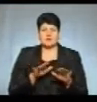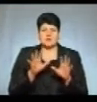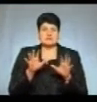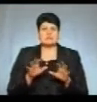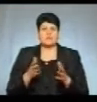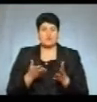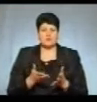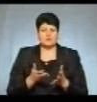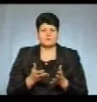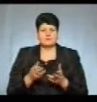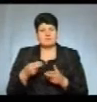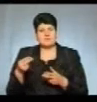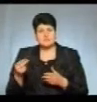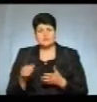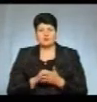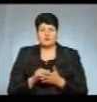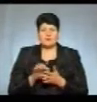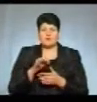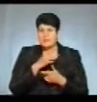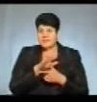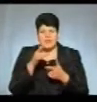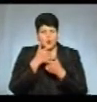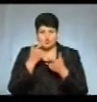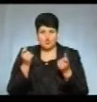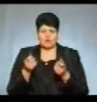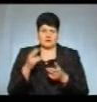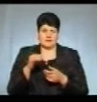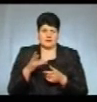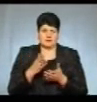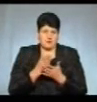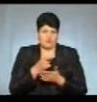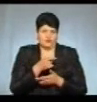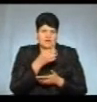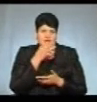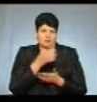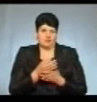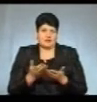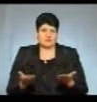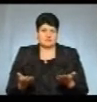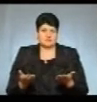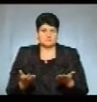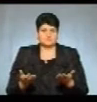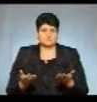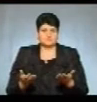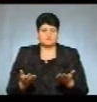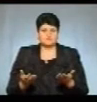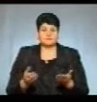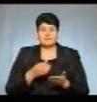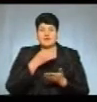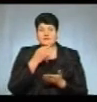Тобто, чи підписують вони якісь документи про нерозголошення даних? Чи несуть вони якусь взагалі законну відповідальність? Ну,